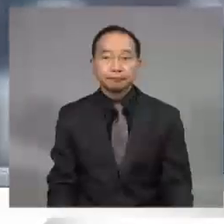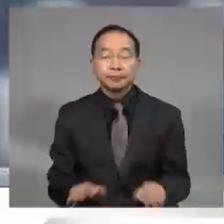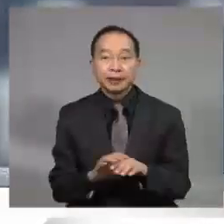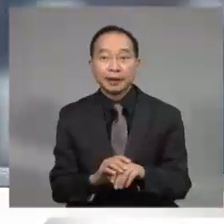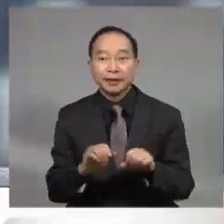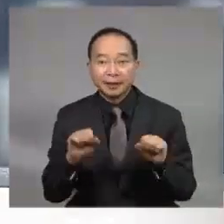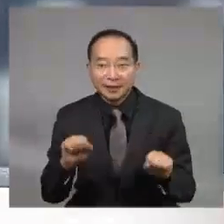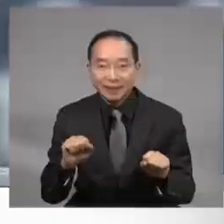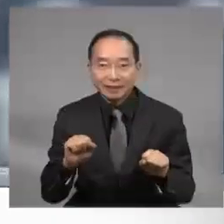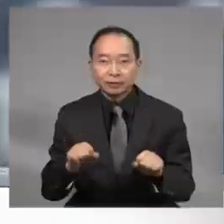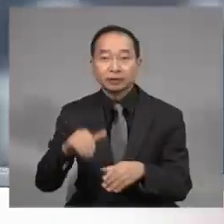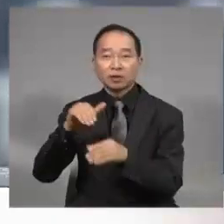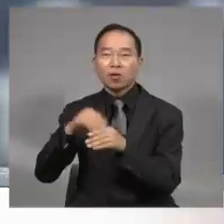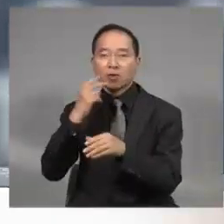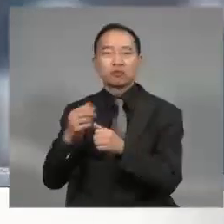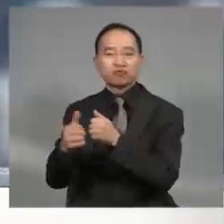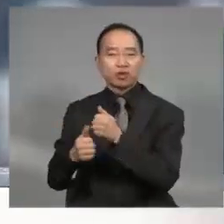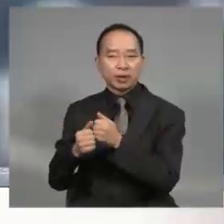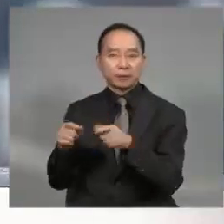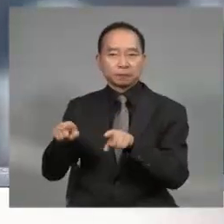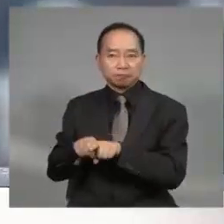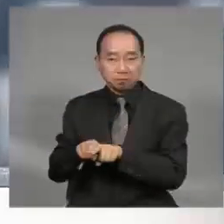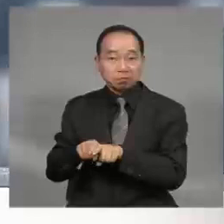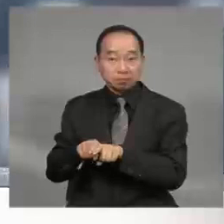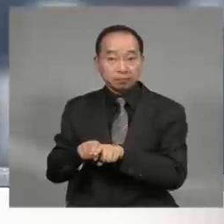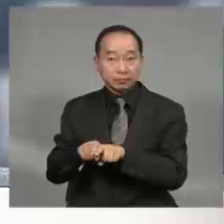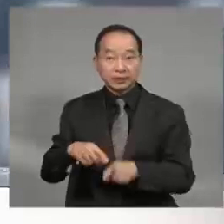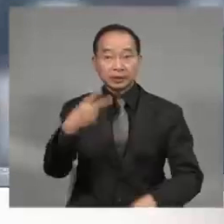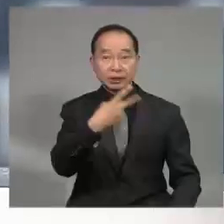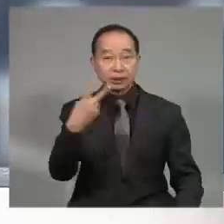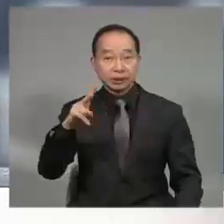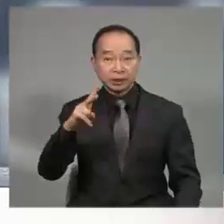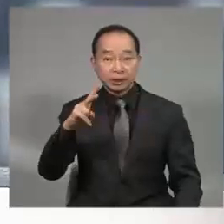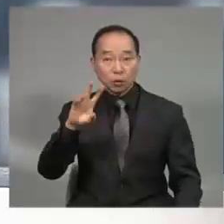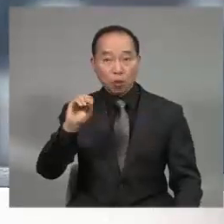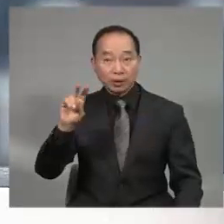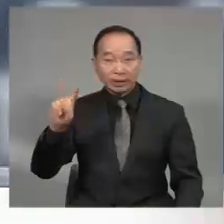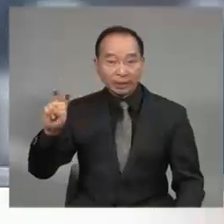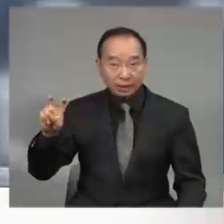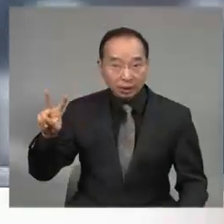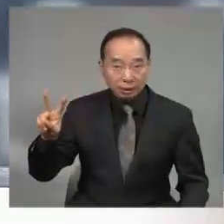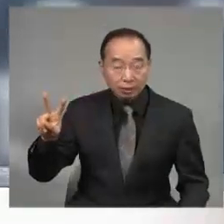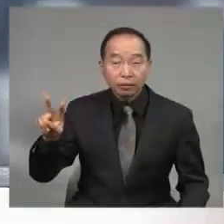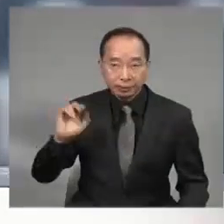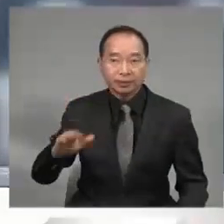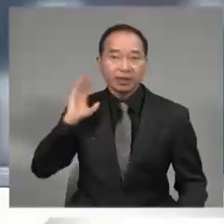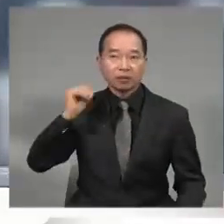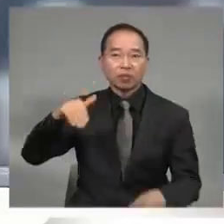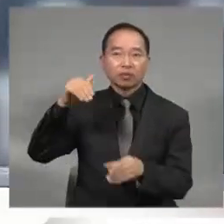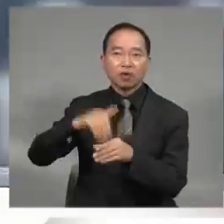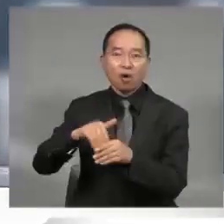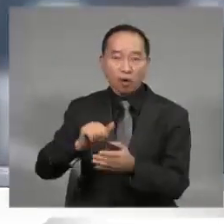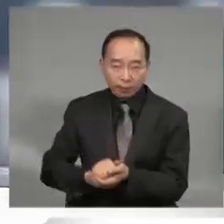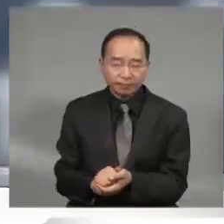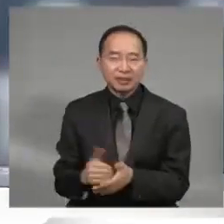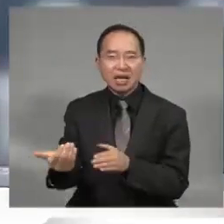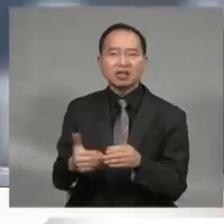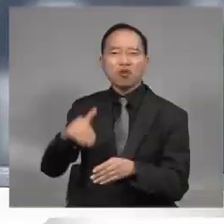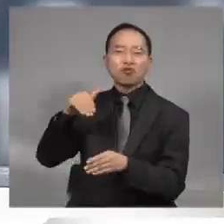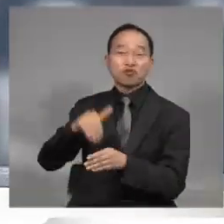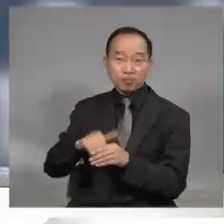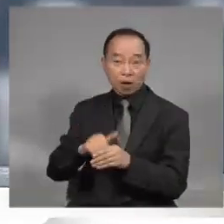여러분 안녕하십니까. 중앙선거관리위원회와 함께하는 선택 2022 제20대 대통령 선거 사전투표 생중계